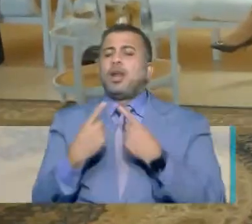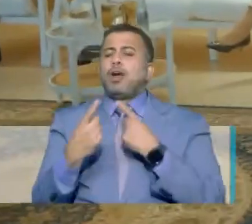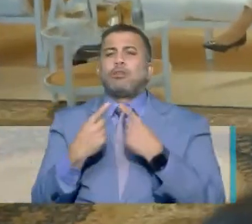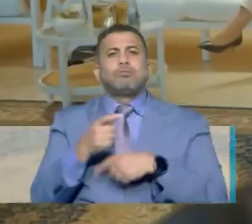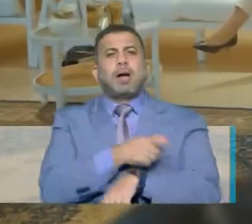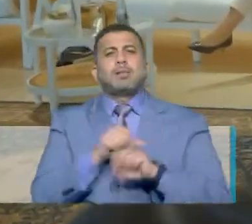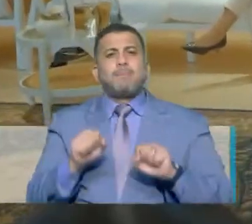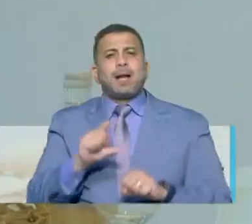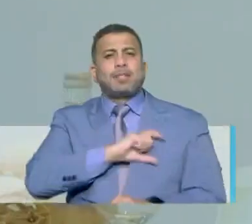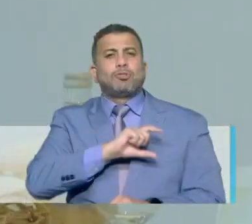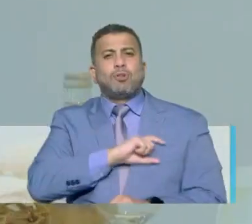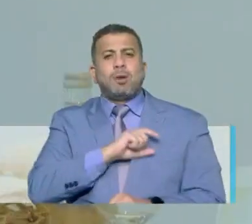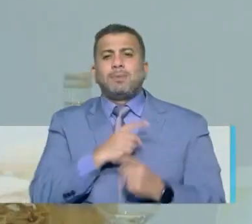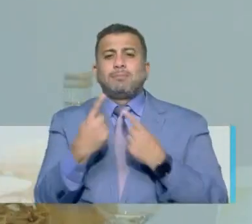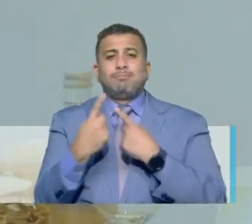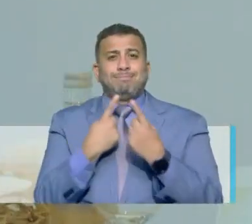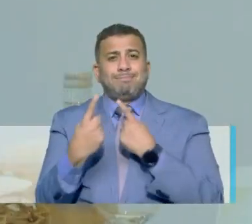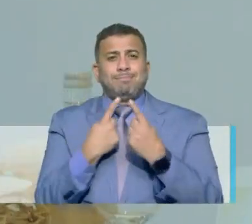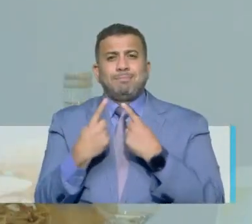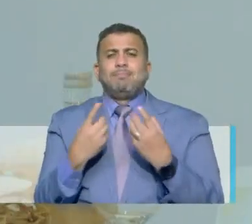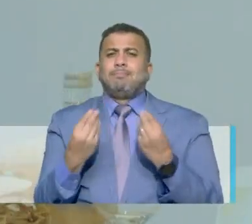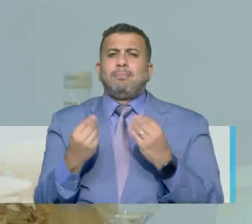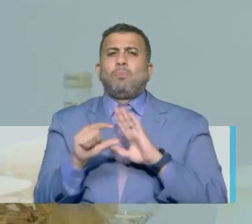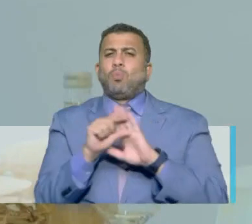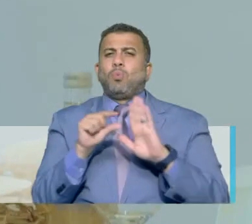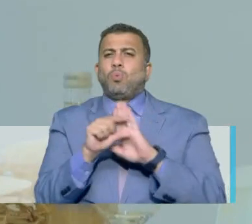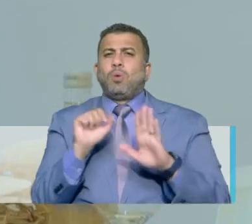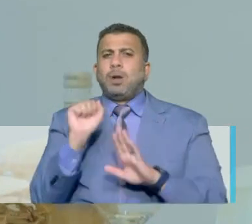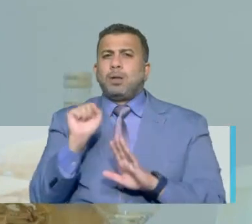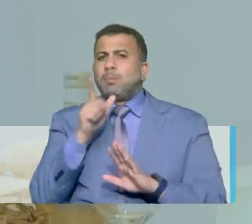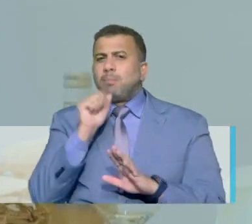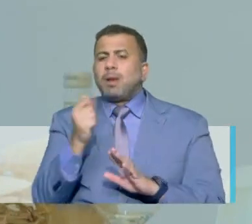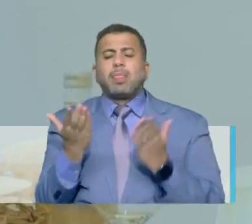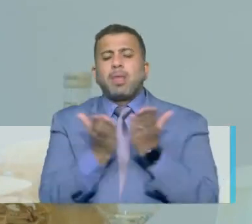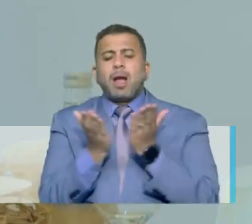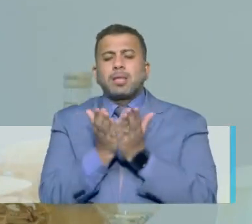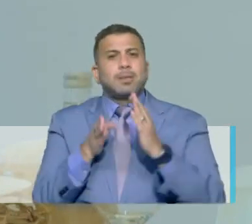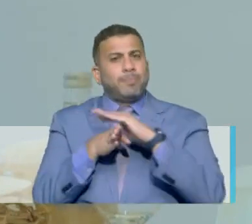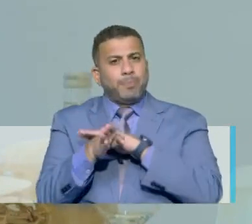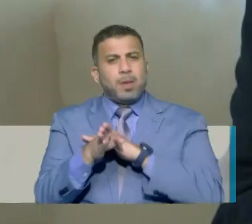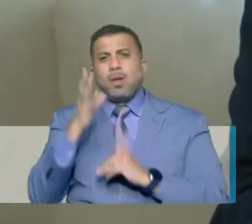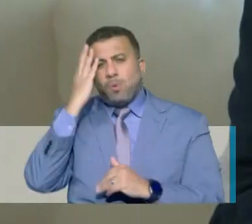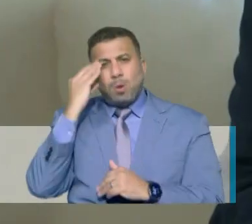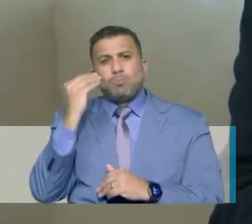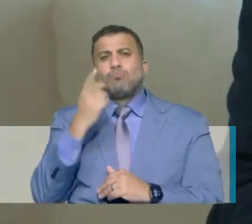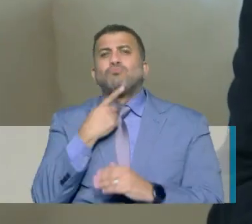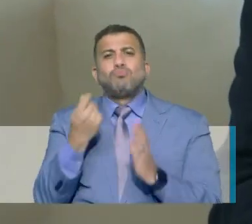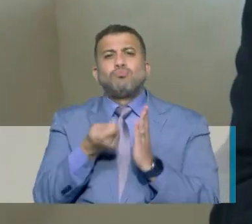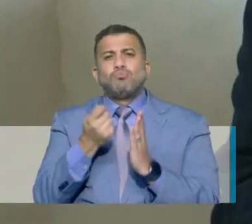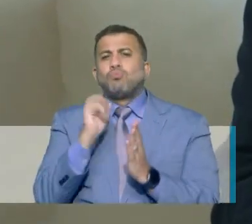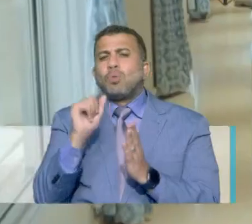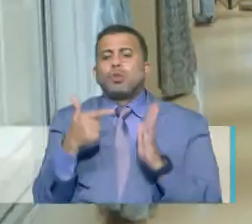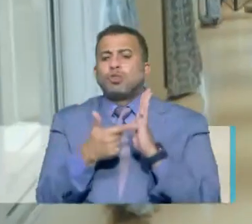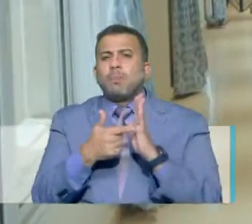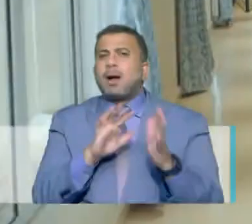ونقش اعضاء المجلس الطلابي خلال اللقاء العديد من القضايا بما في ذلك المنح الدراسيه والمتطلبات